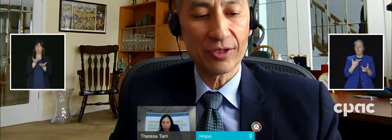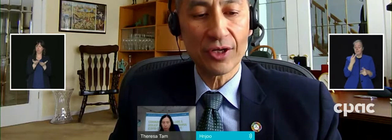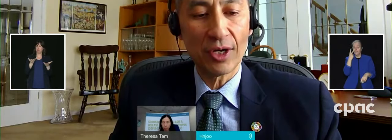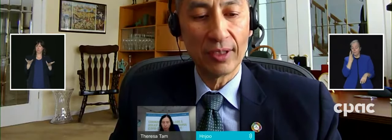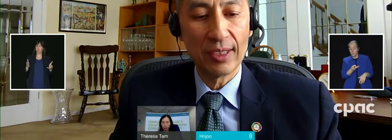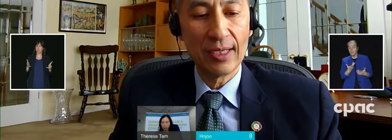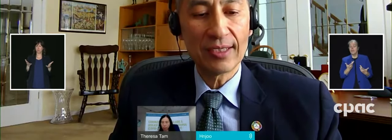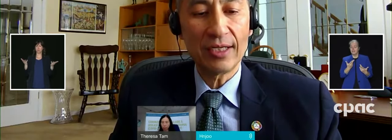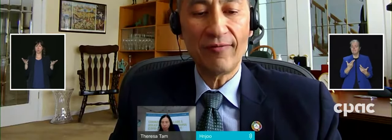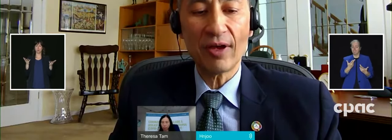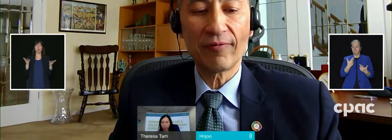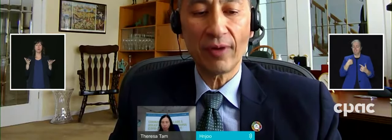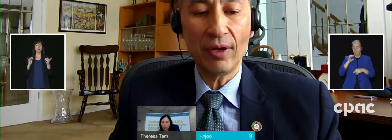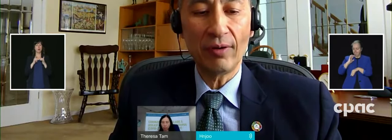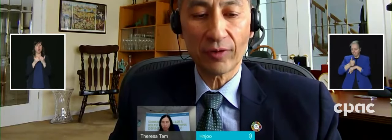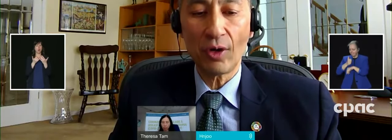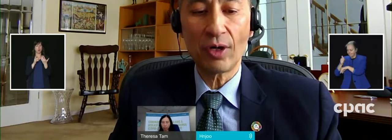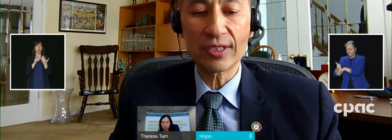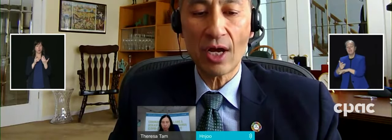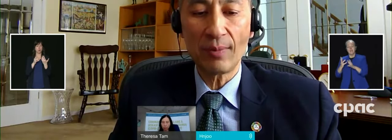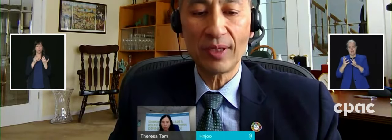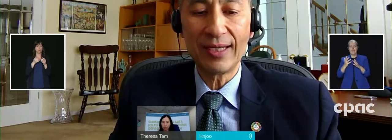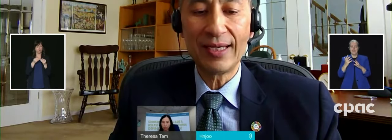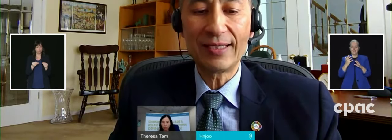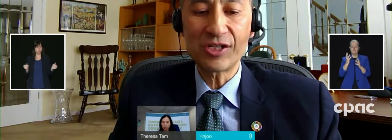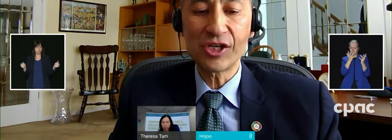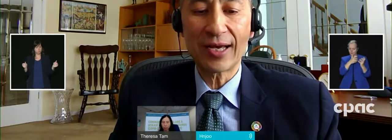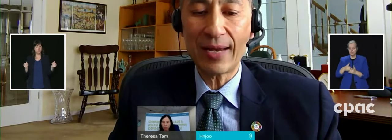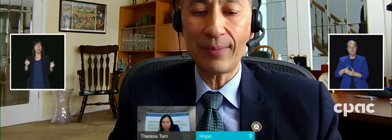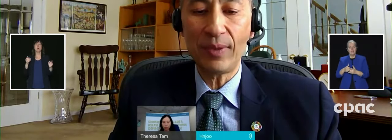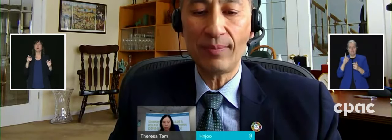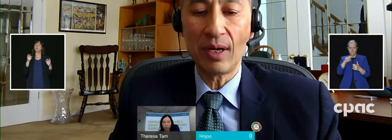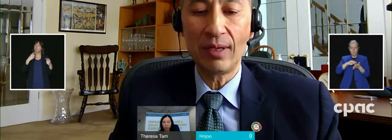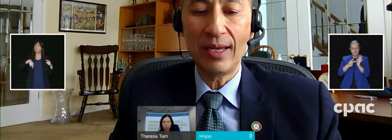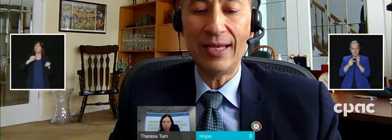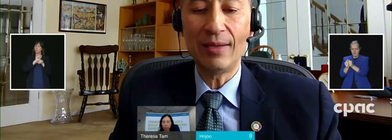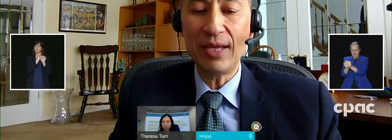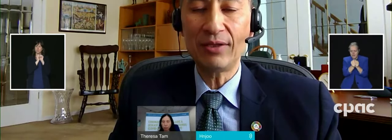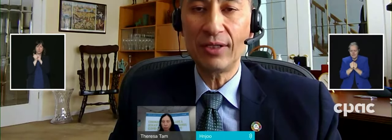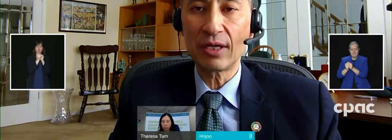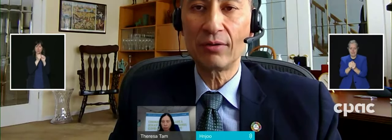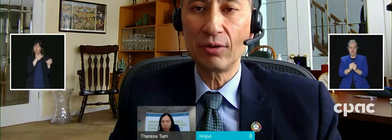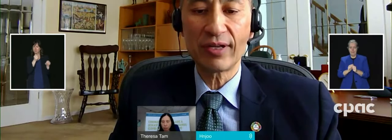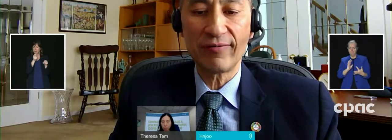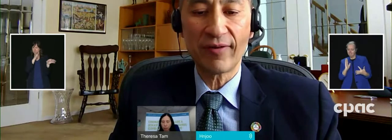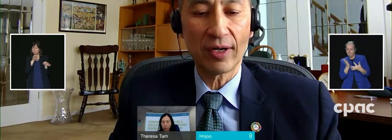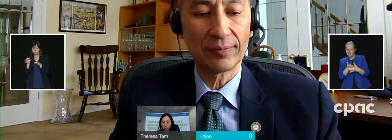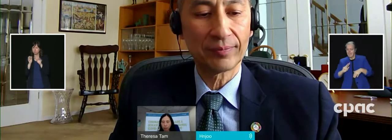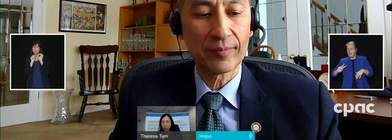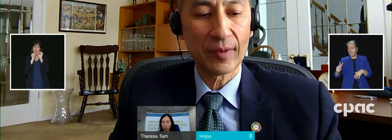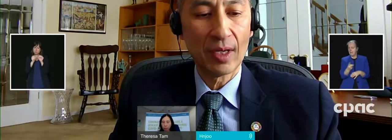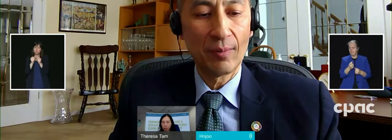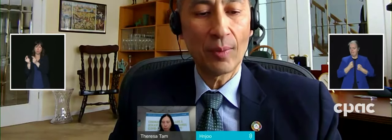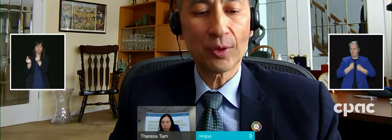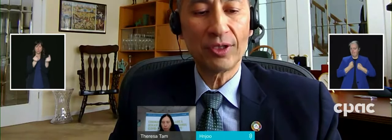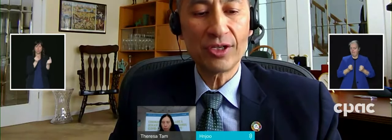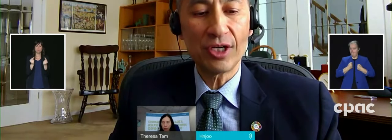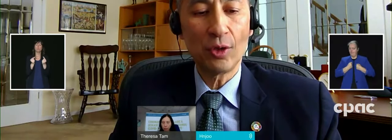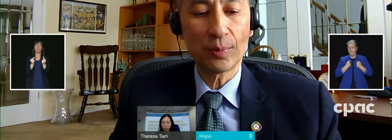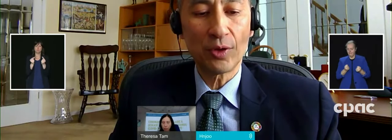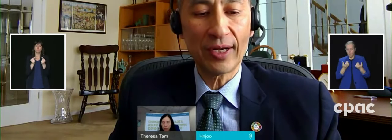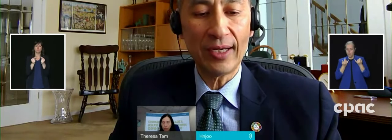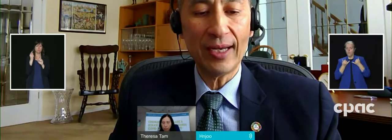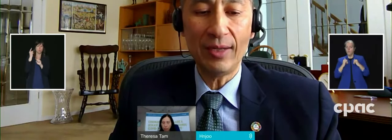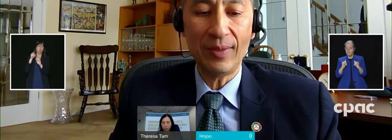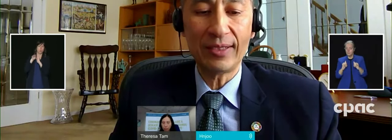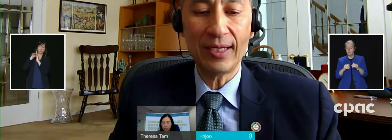qui fonctionne, c'est de faire front ensemble, d'agir rapidement et de maintenir nos efforts. Pour protéger